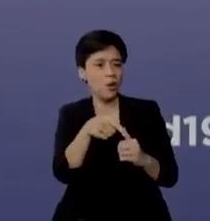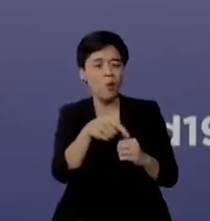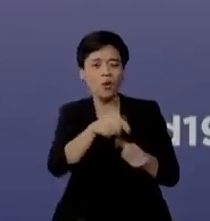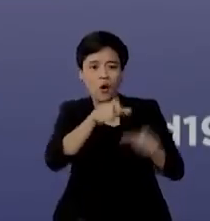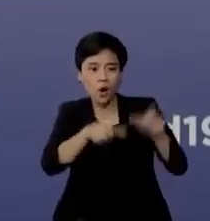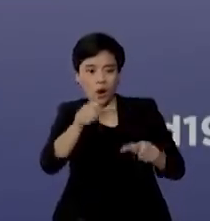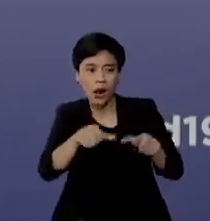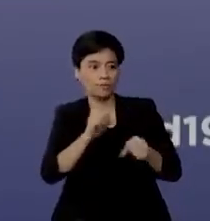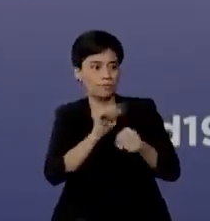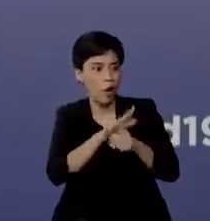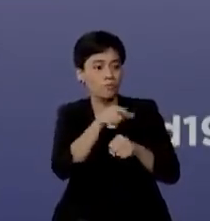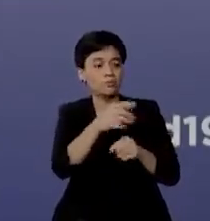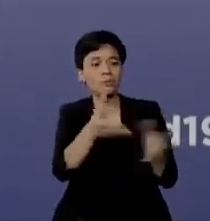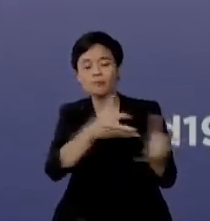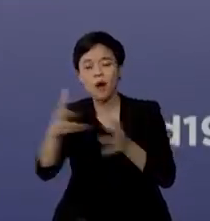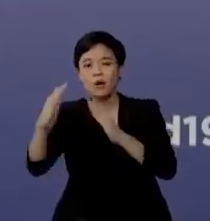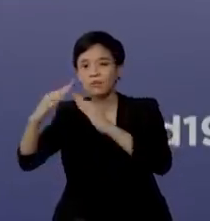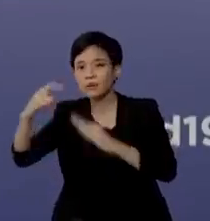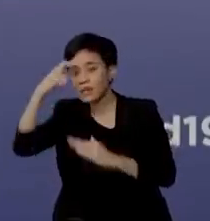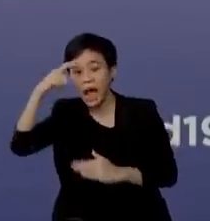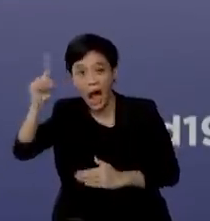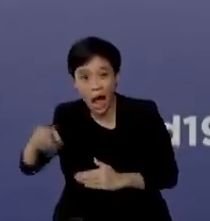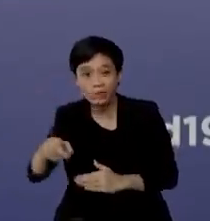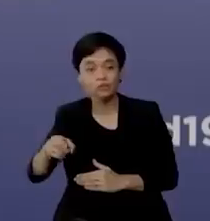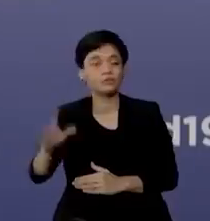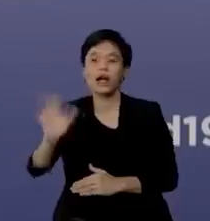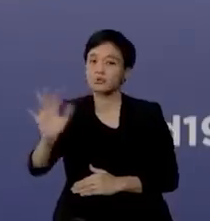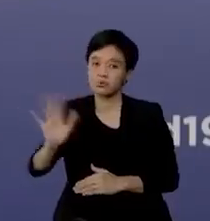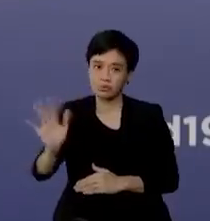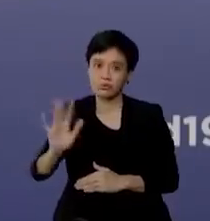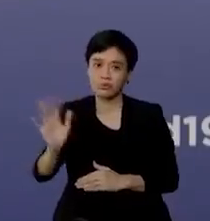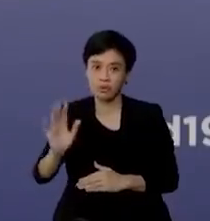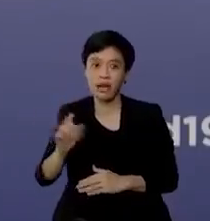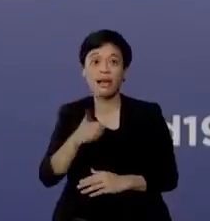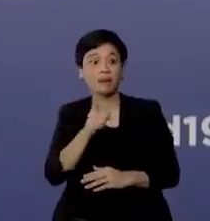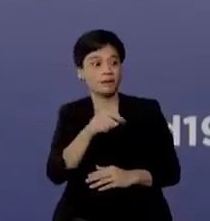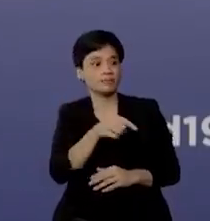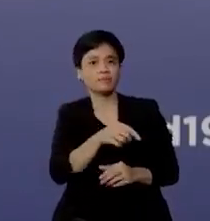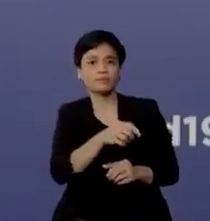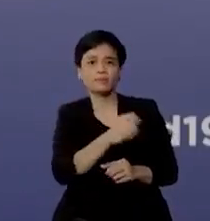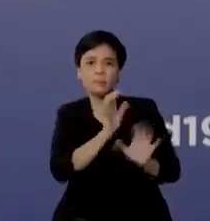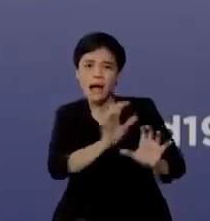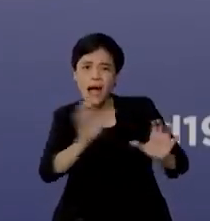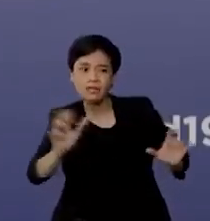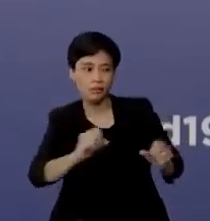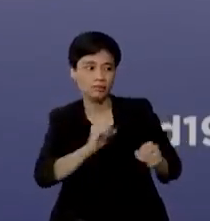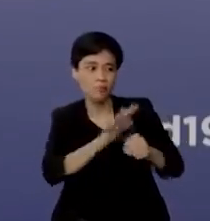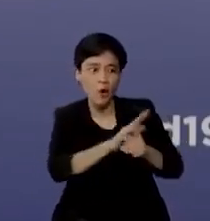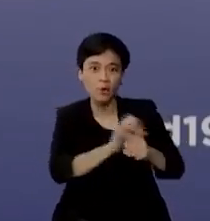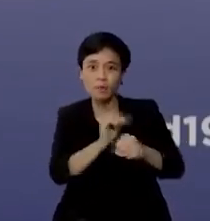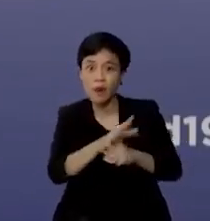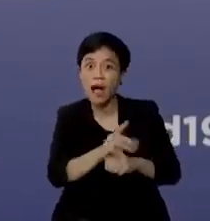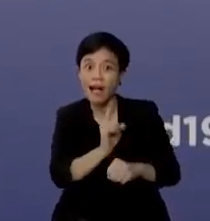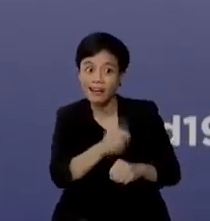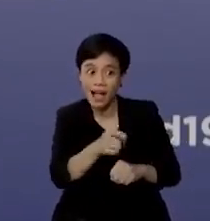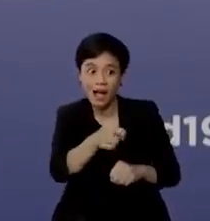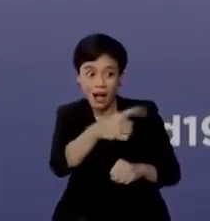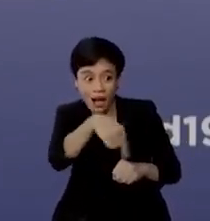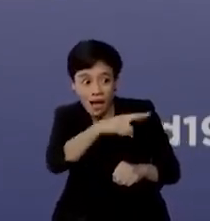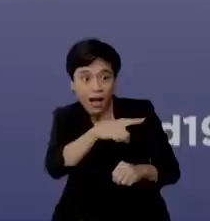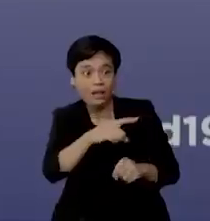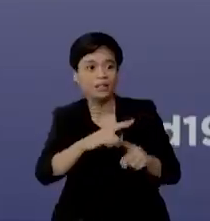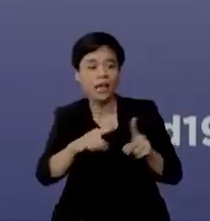dirawat di rumah sakit banyak hasil pemeriksaan konfirmasi gif yang kemudian tidak